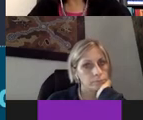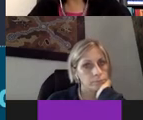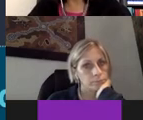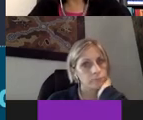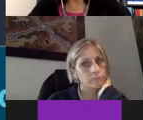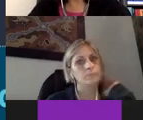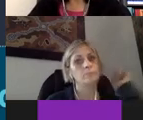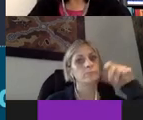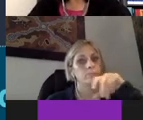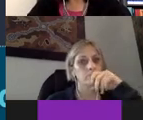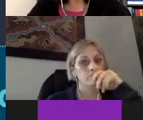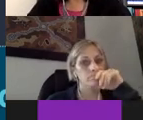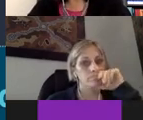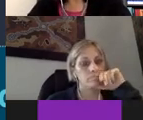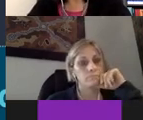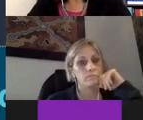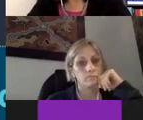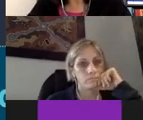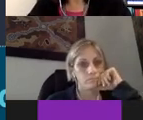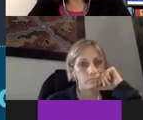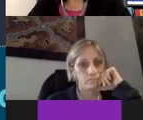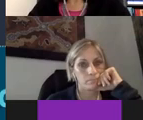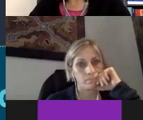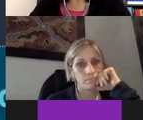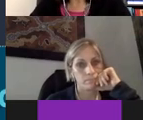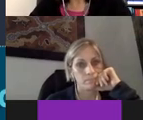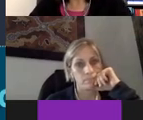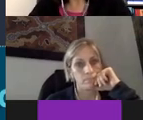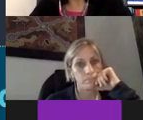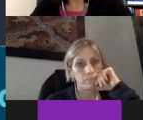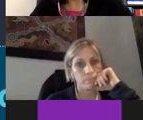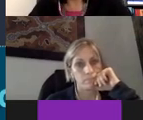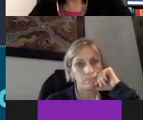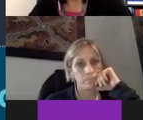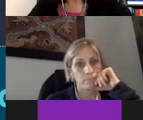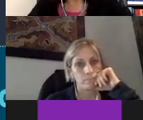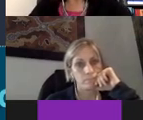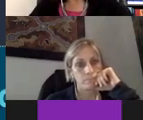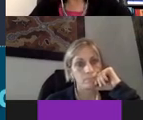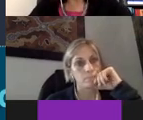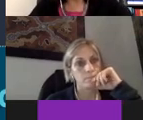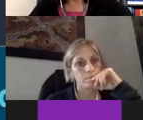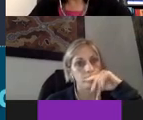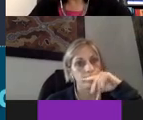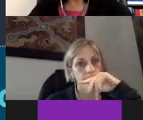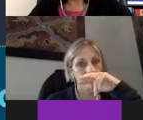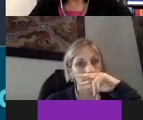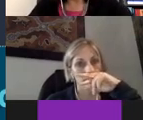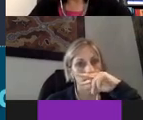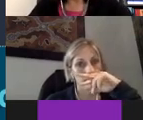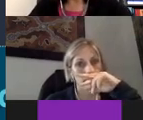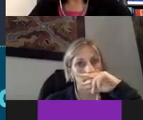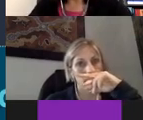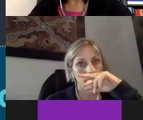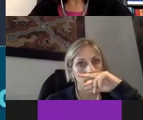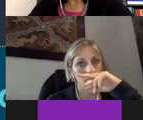nove marzo accade che eh superata la fase dell'acquisizione della consapevolezza siamo tutti consapevoli di avere un problema succede che